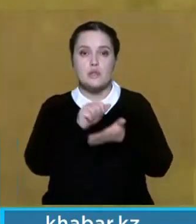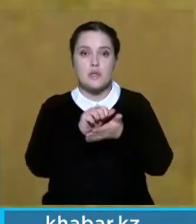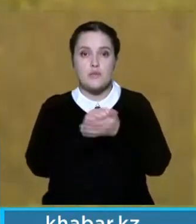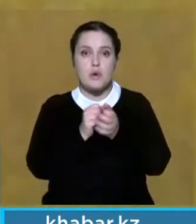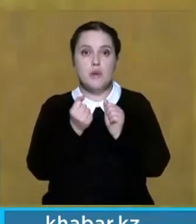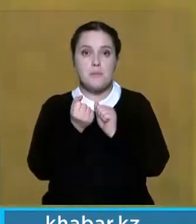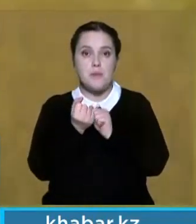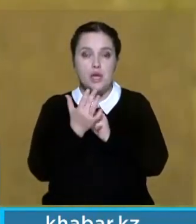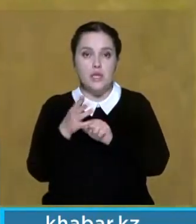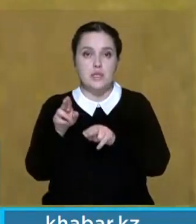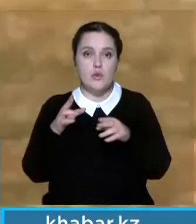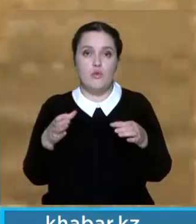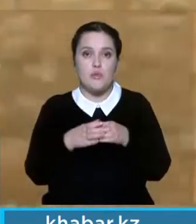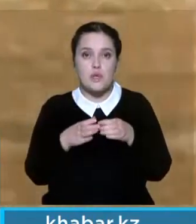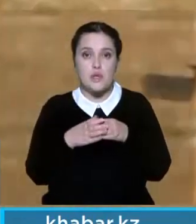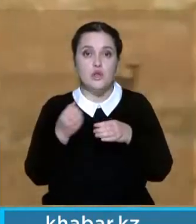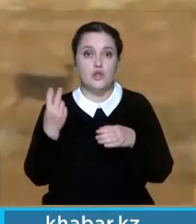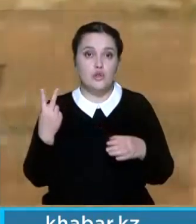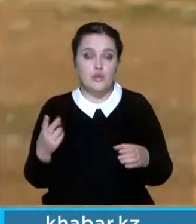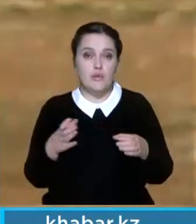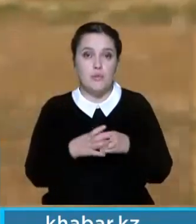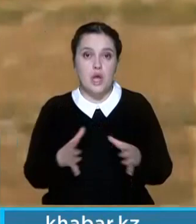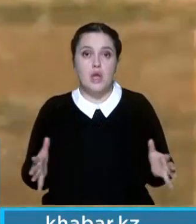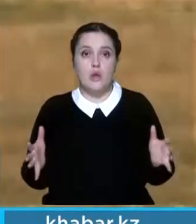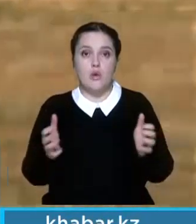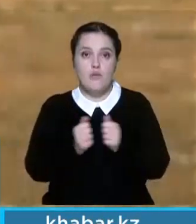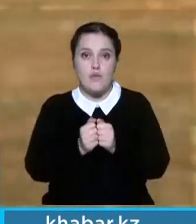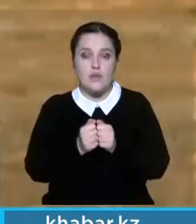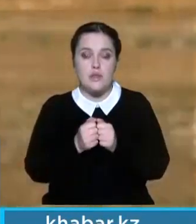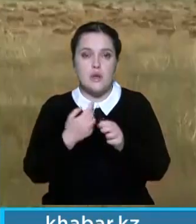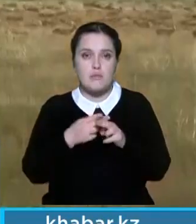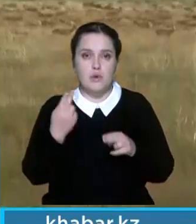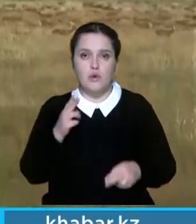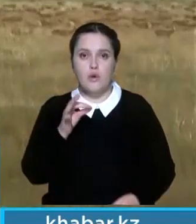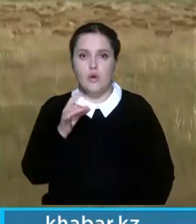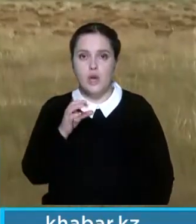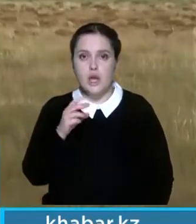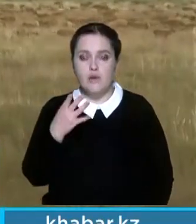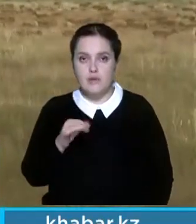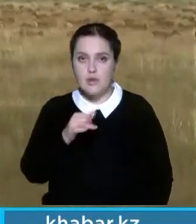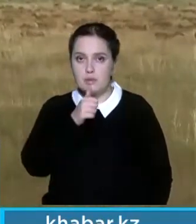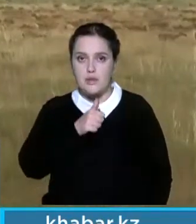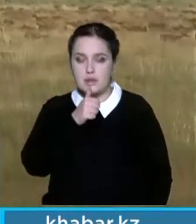в области занимаются 15 стрелковых бригад. Еще две бригады ловят их коралевым методом.